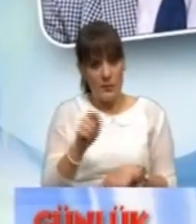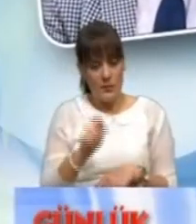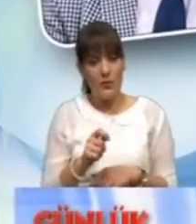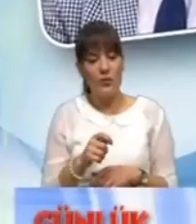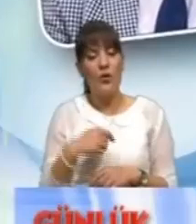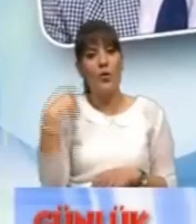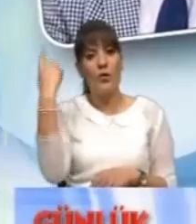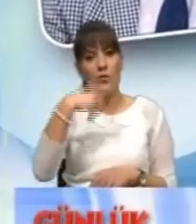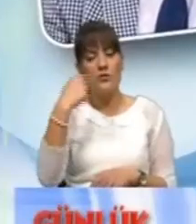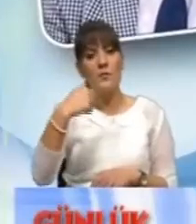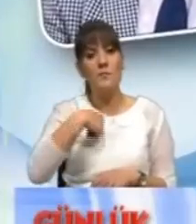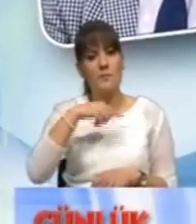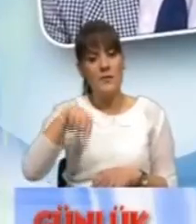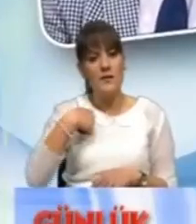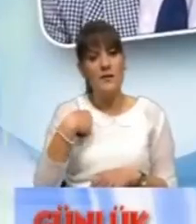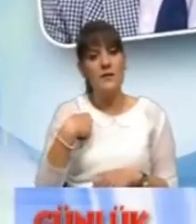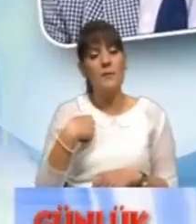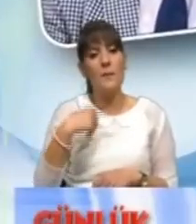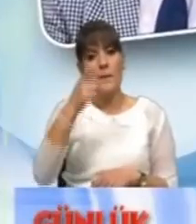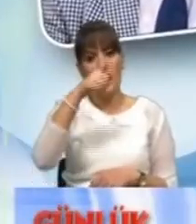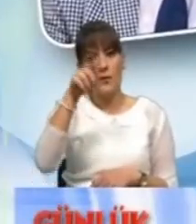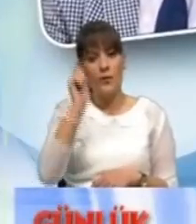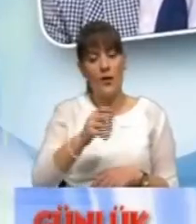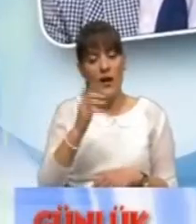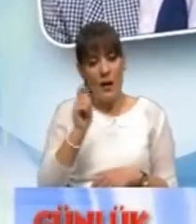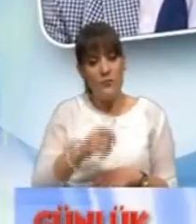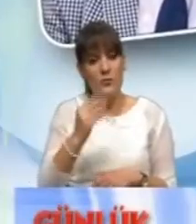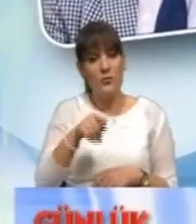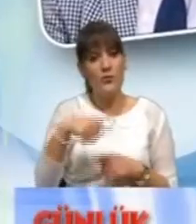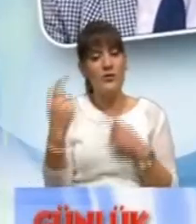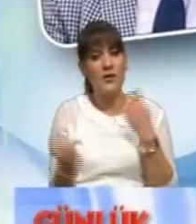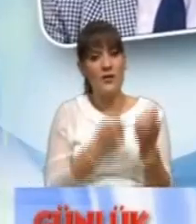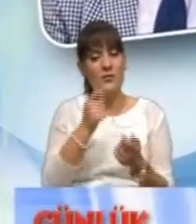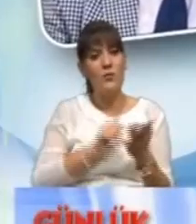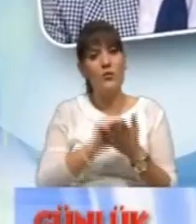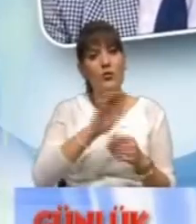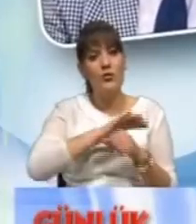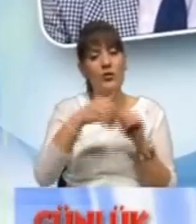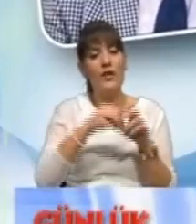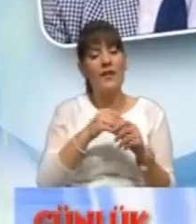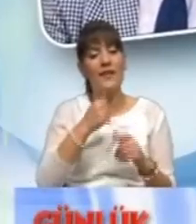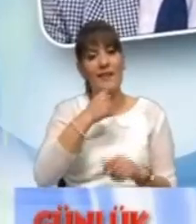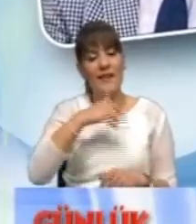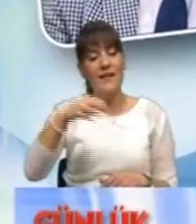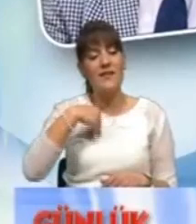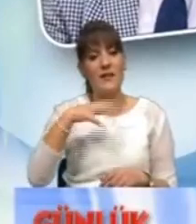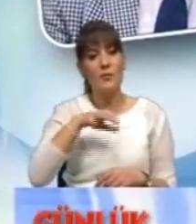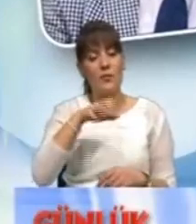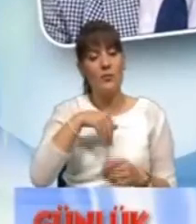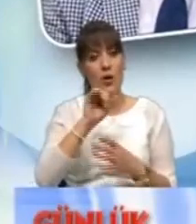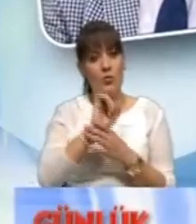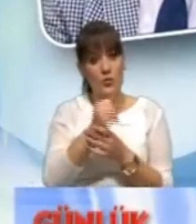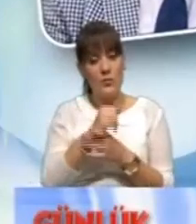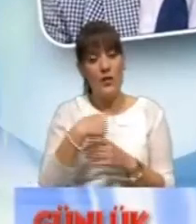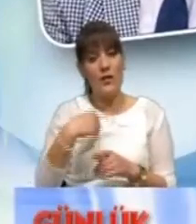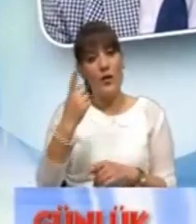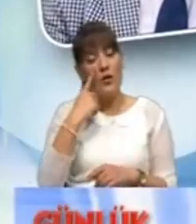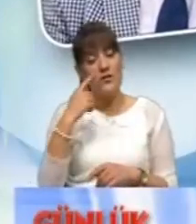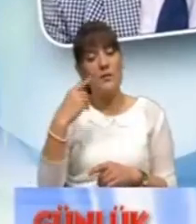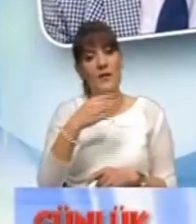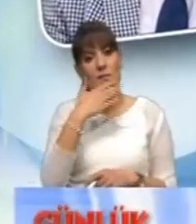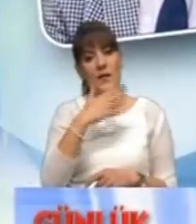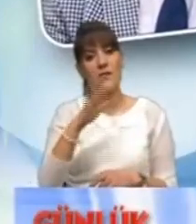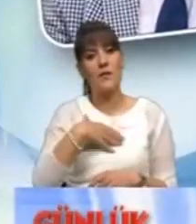yapılıyor. Dolayısıyla tebrik, biz de Türkiye'de yapmış olduğumuz bu çalışmaları bütün dünyadaki deniz kaplumbağa uzmanlarına da gösterme imkanına